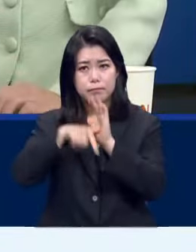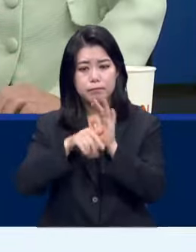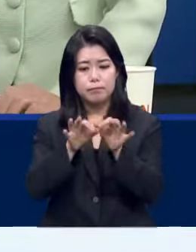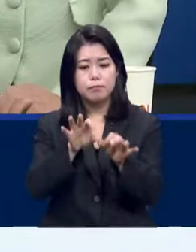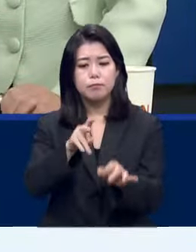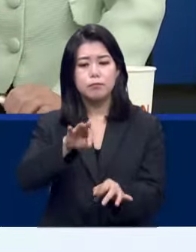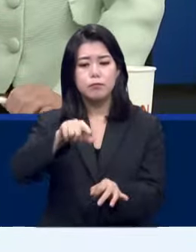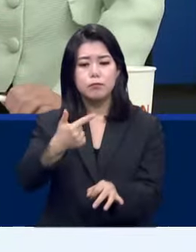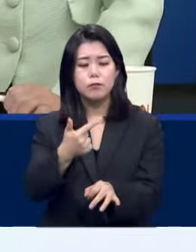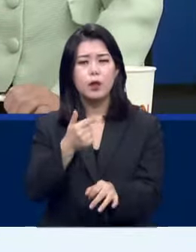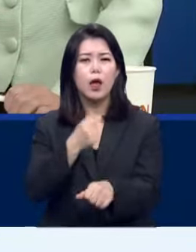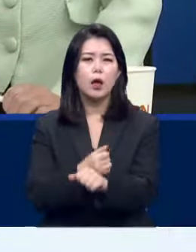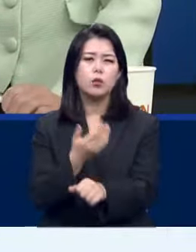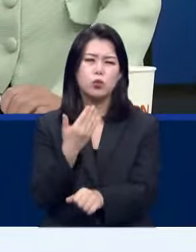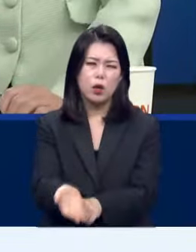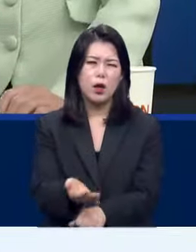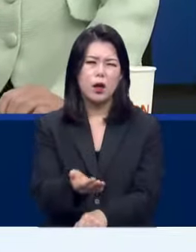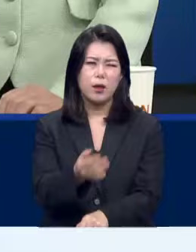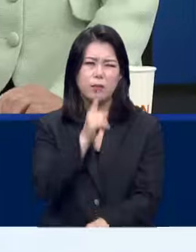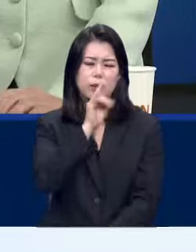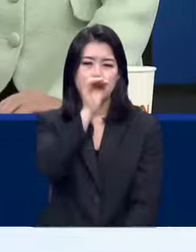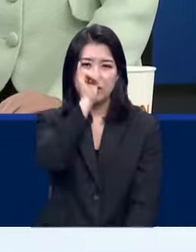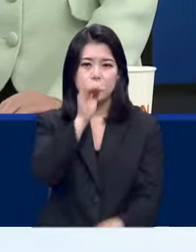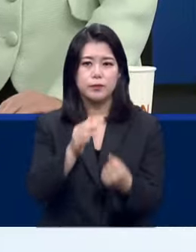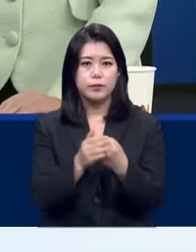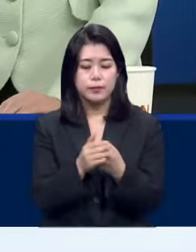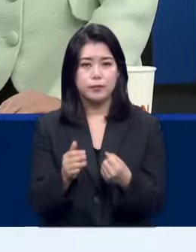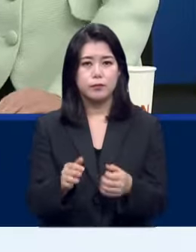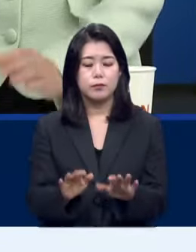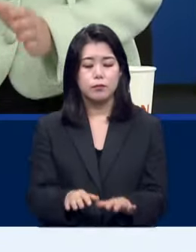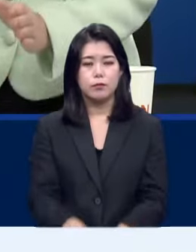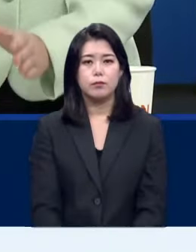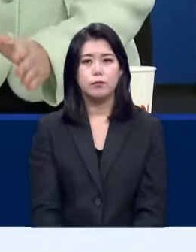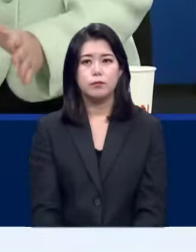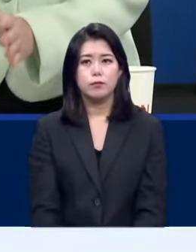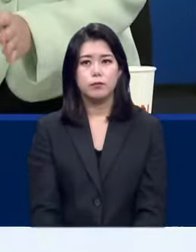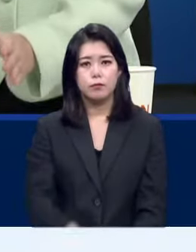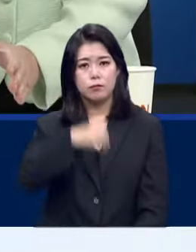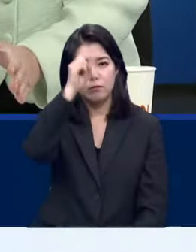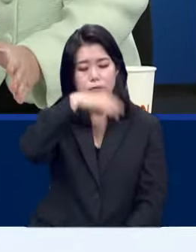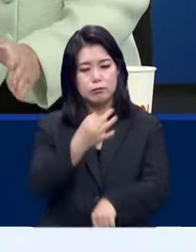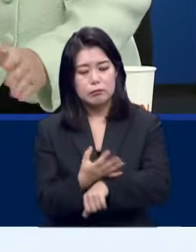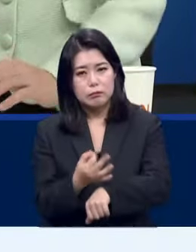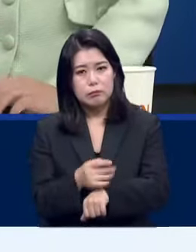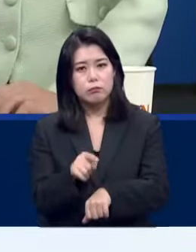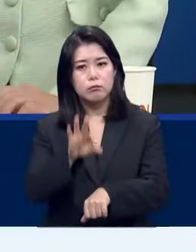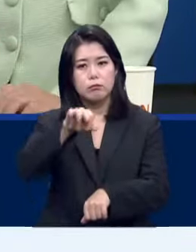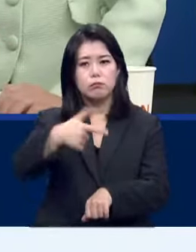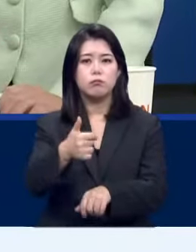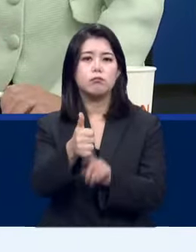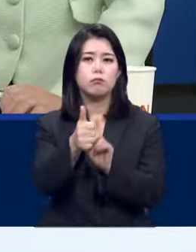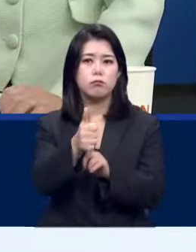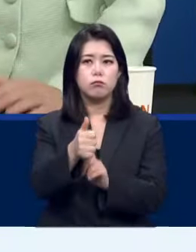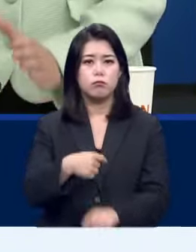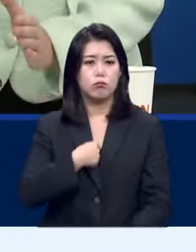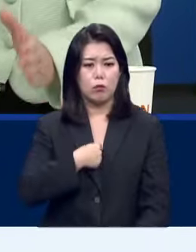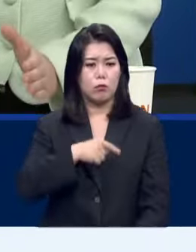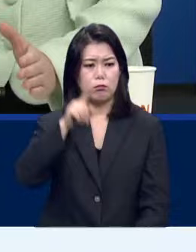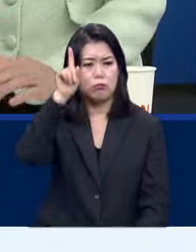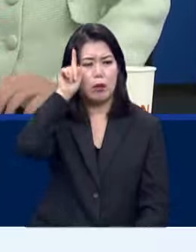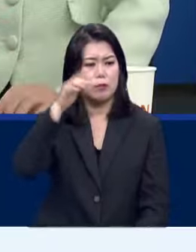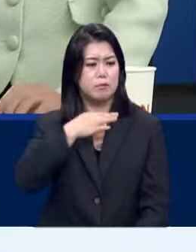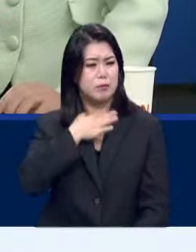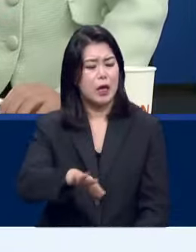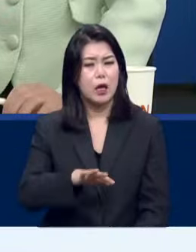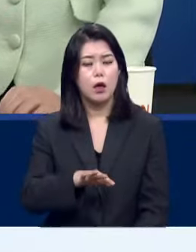줘라고 말했다는 부분들이 나왔기 때문에이 부분을 단순히 그 당시의 공간 위원장이었던 윤성현 의원이 이 자기는 100% 하지